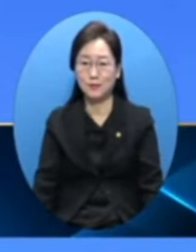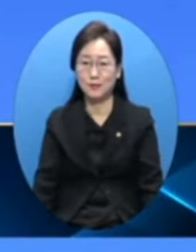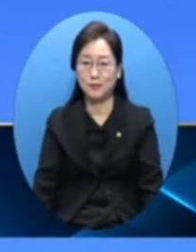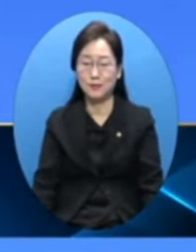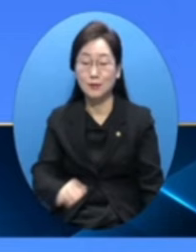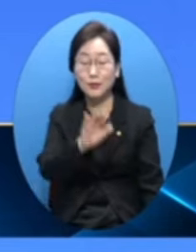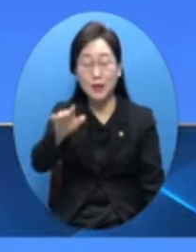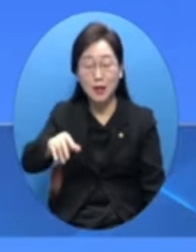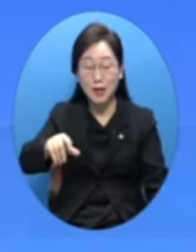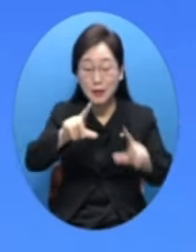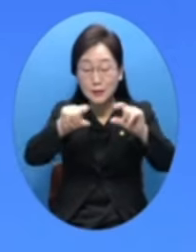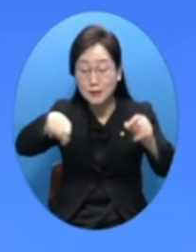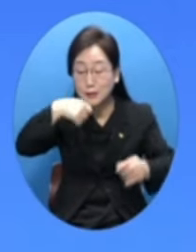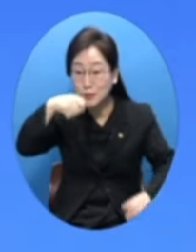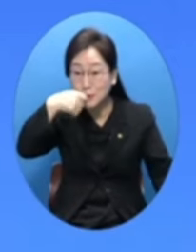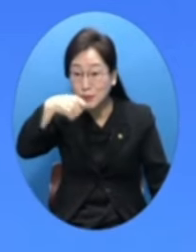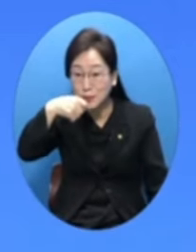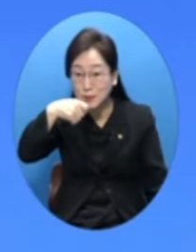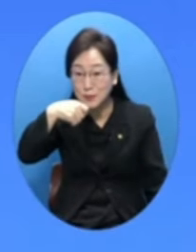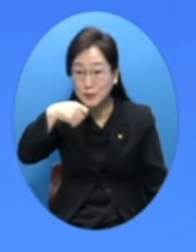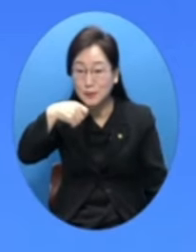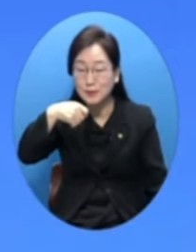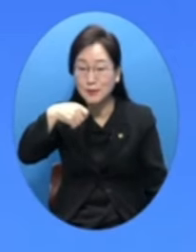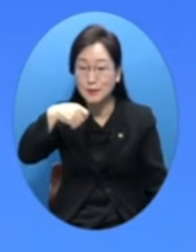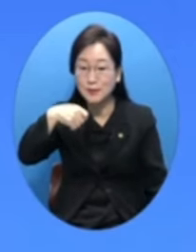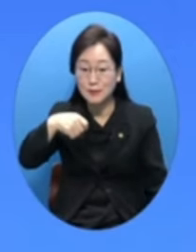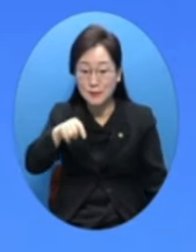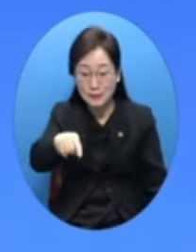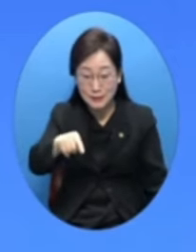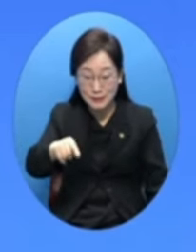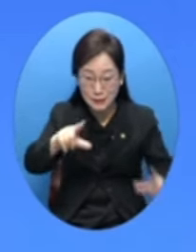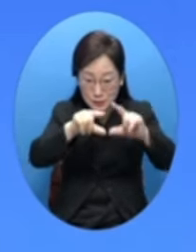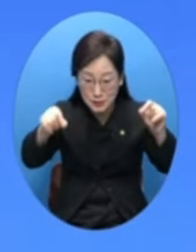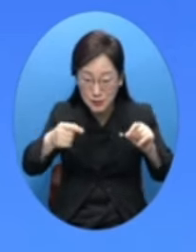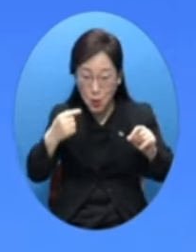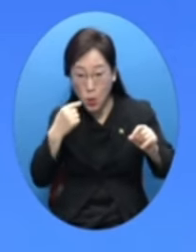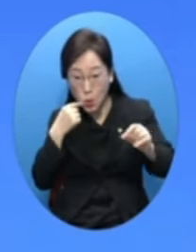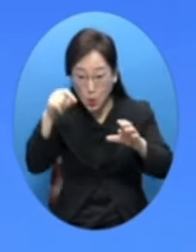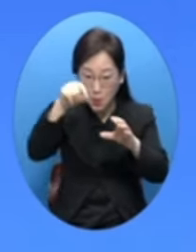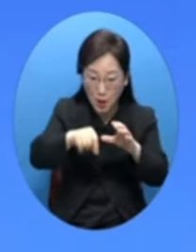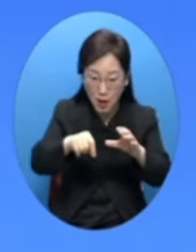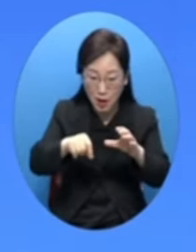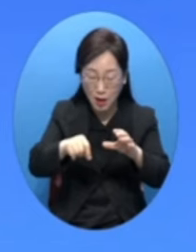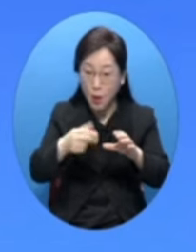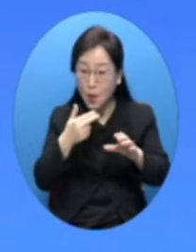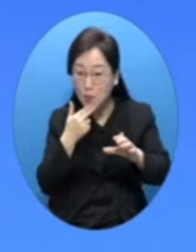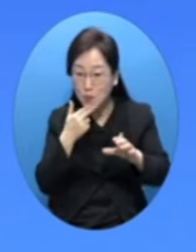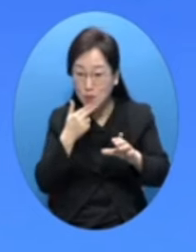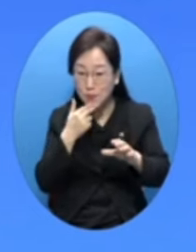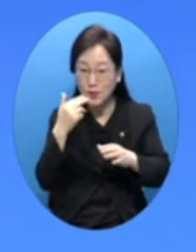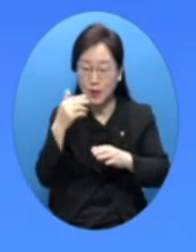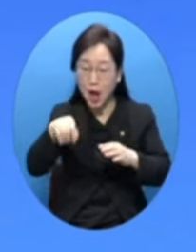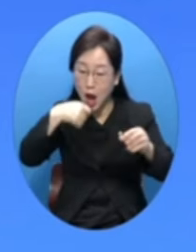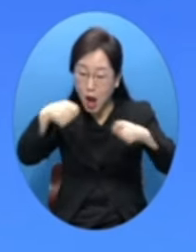우리가 음식을 먹을 때에 이 음식에 독이 없고 이 음식이 나에게 건강을 줄 것이라 하는